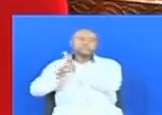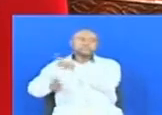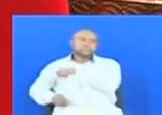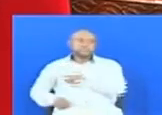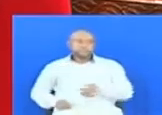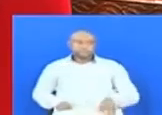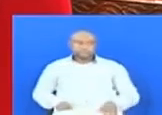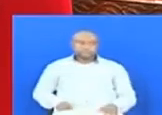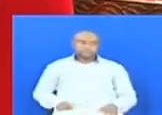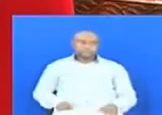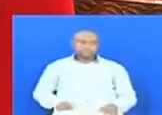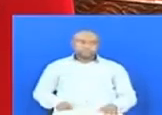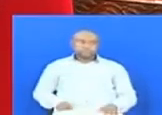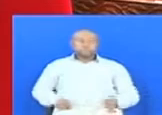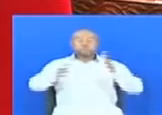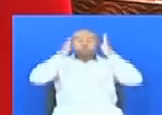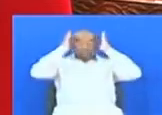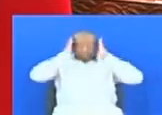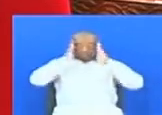Mheshimiwa Spika,